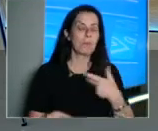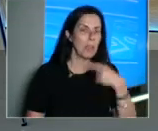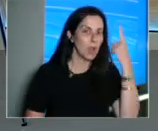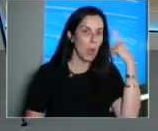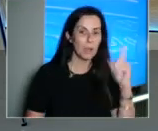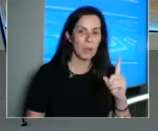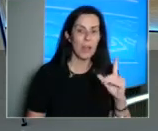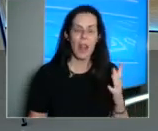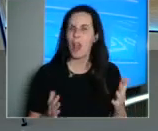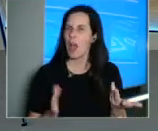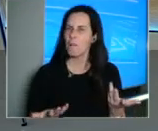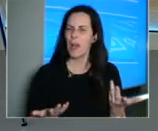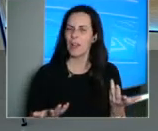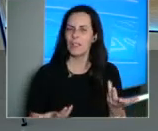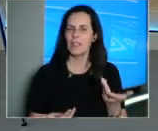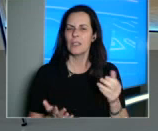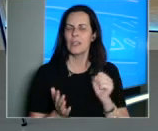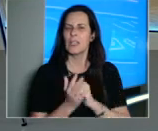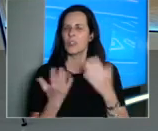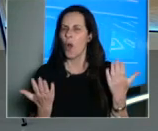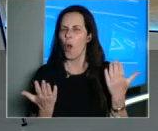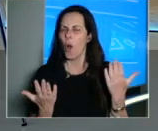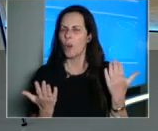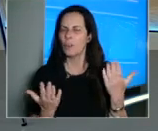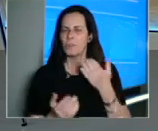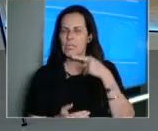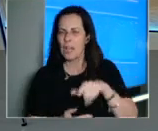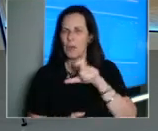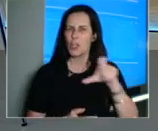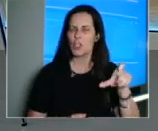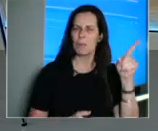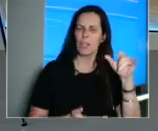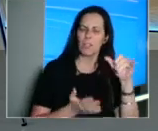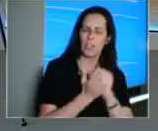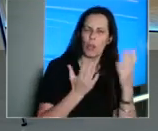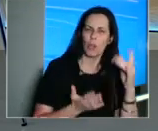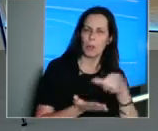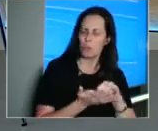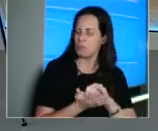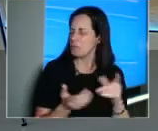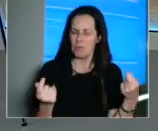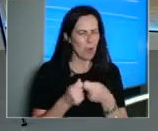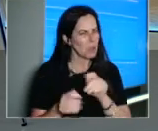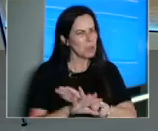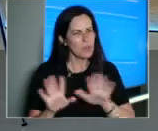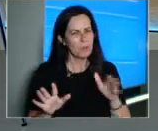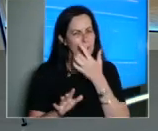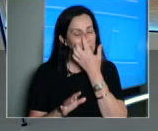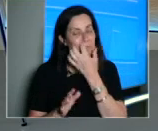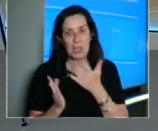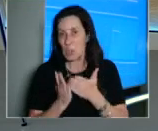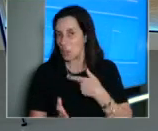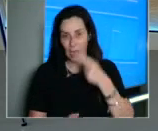למה האשמות ישראל היום את השמאל האמריקאי ואולי גם את השמאל הישראלי, לא בהקשר הזה, עוזרים